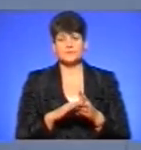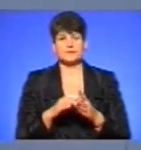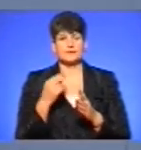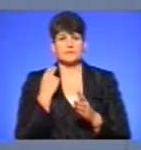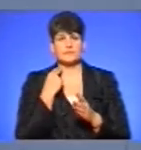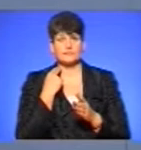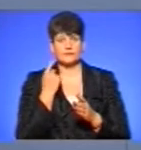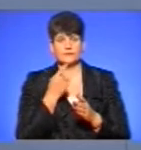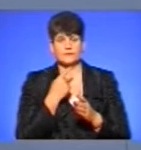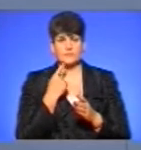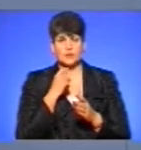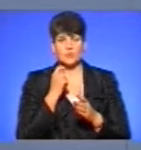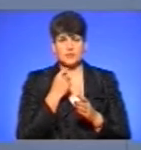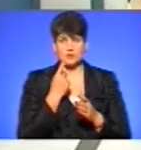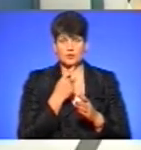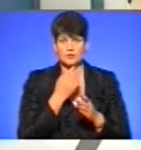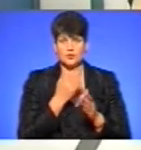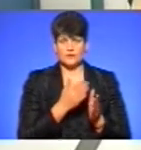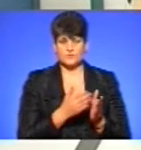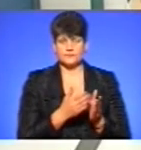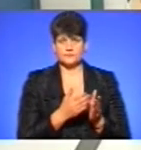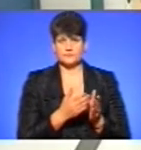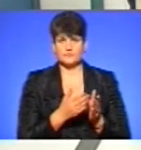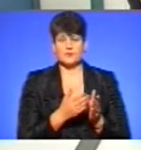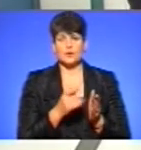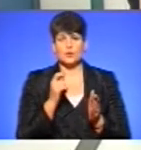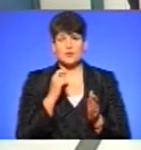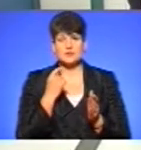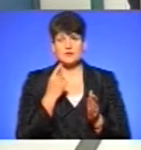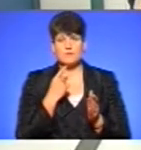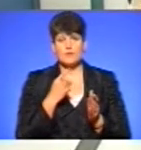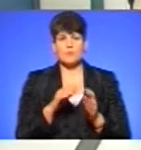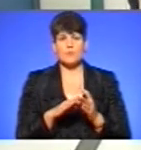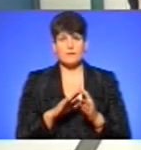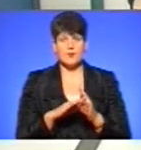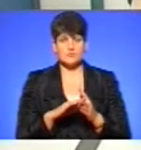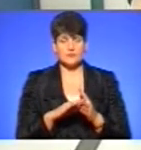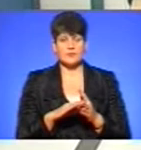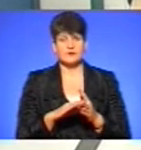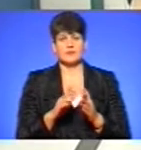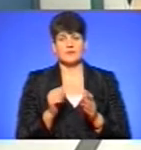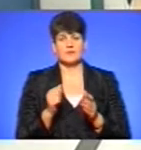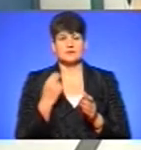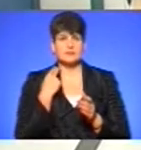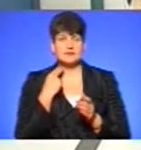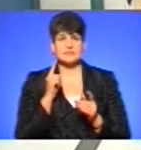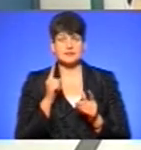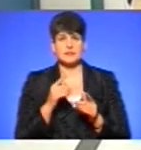і українською мовою, тільки українською мовою по батькові, а латиницею прізвище і